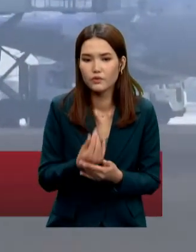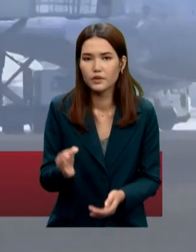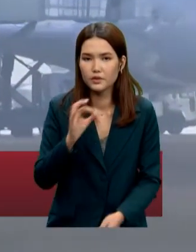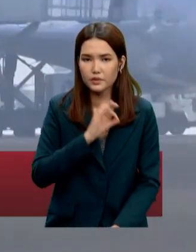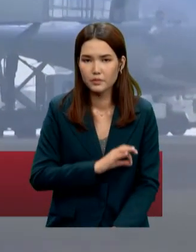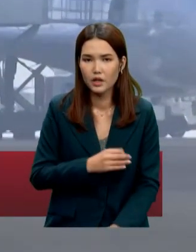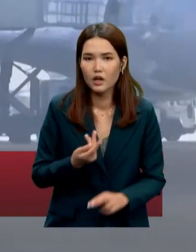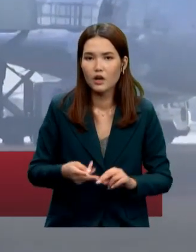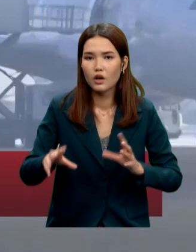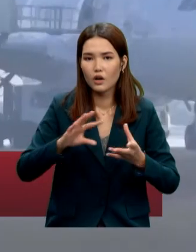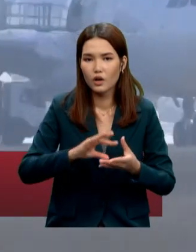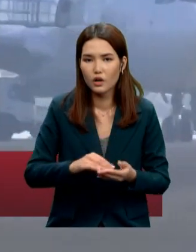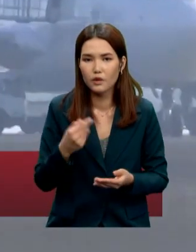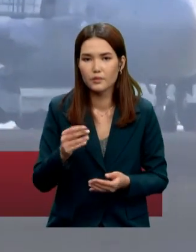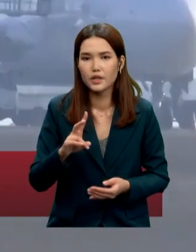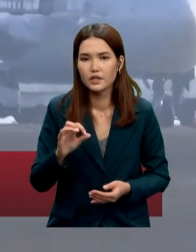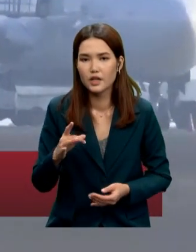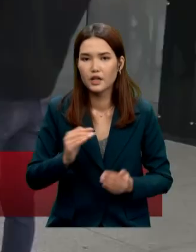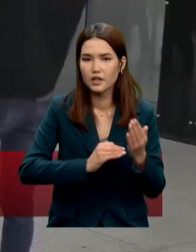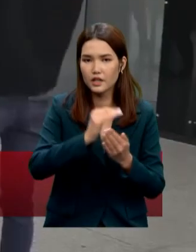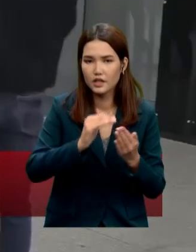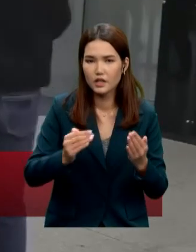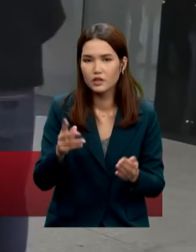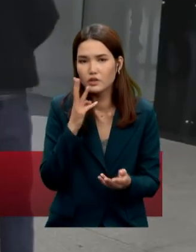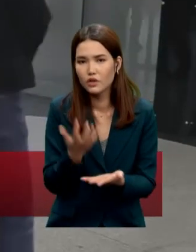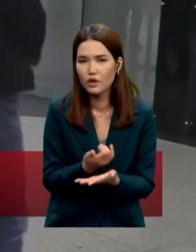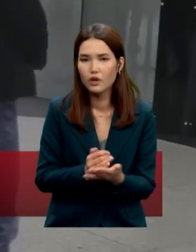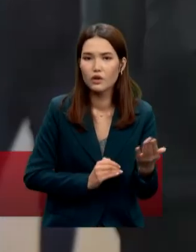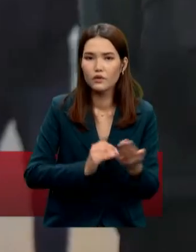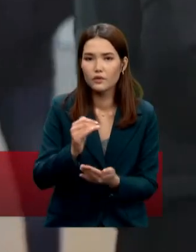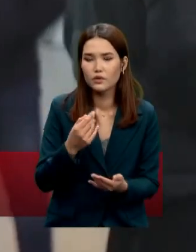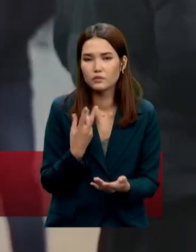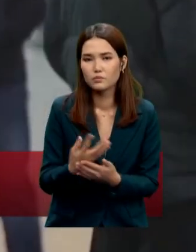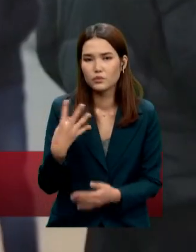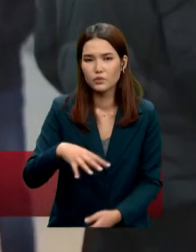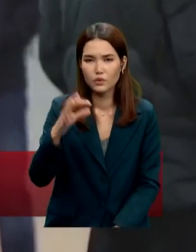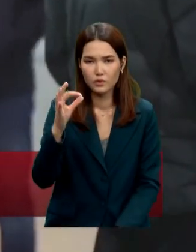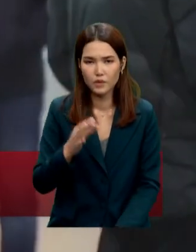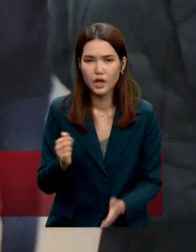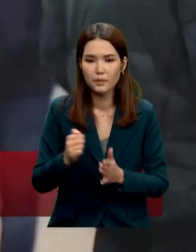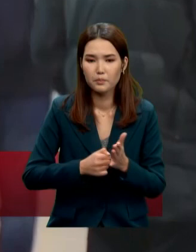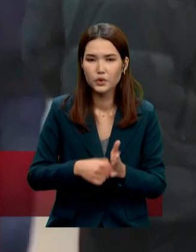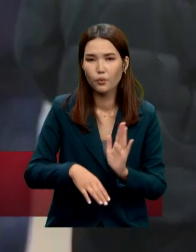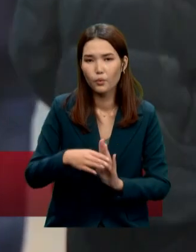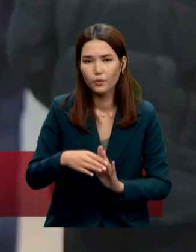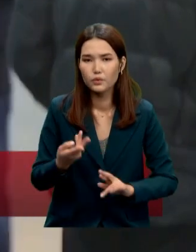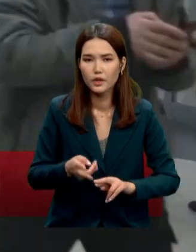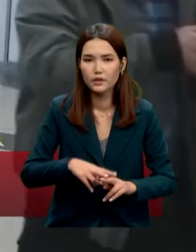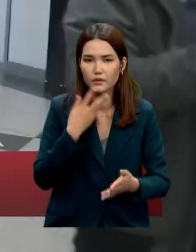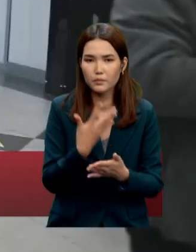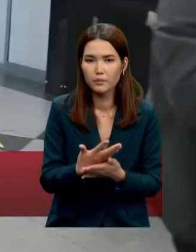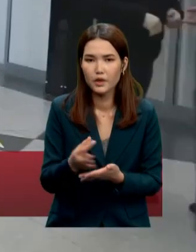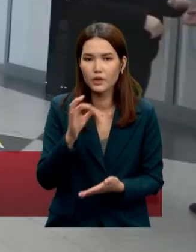свою прибыль. По данным Бюро нацстатистики, их доходы за год выросли почти на 40%. Причиной улучшения